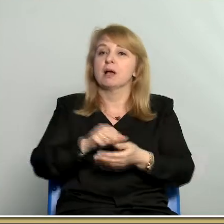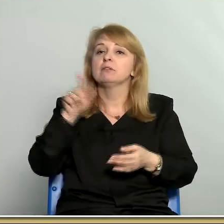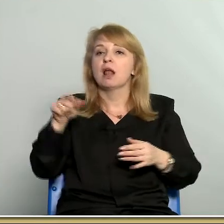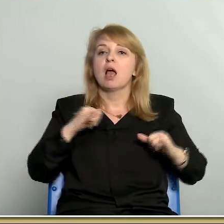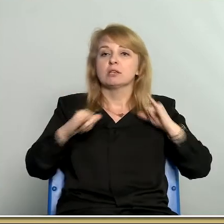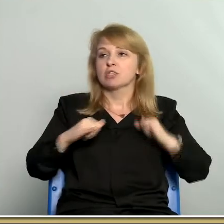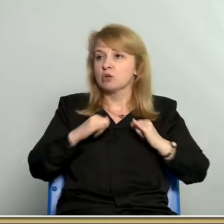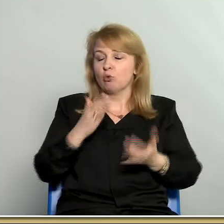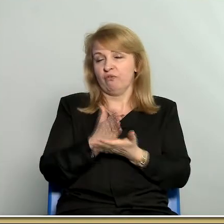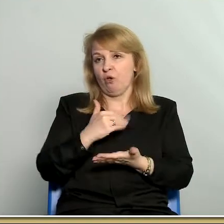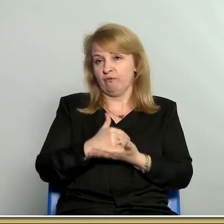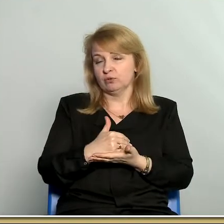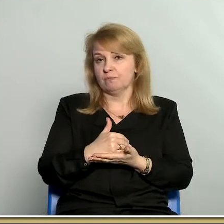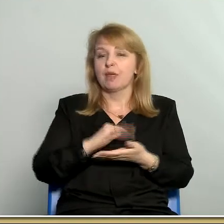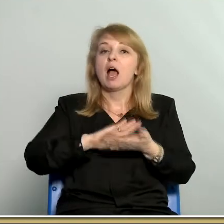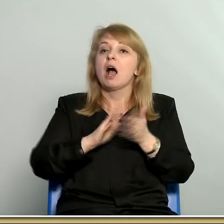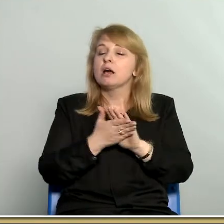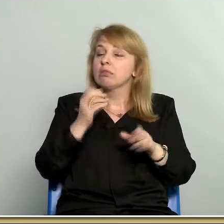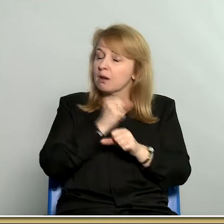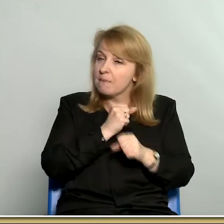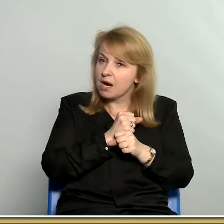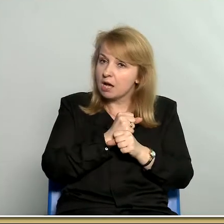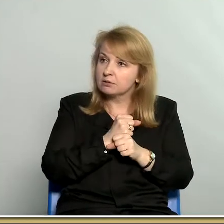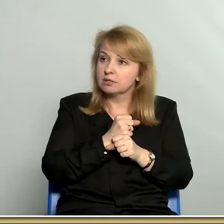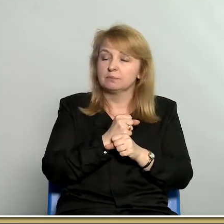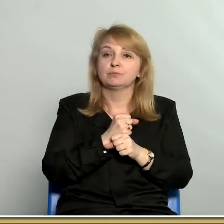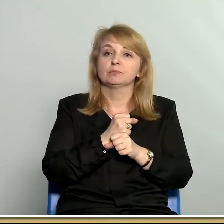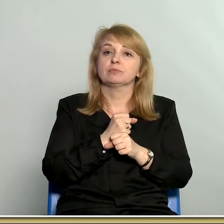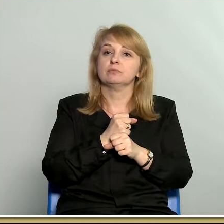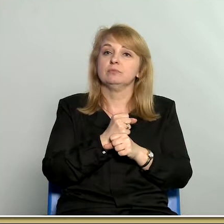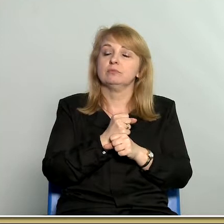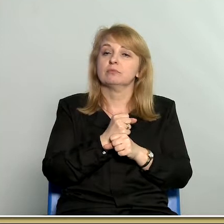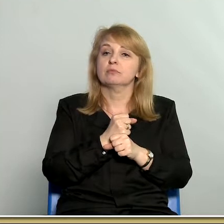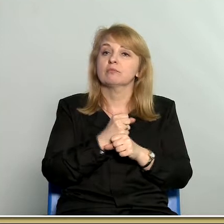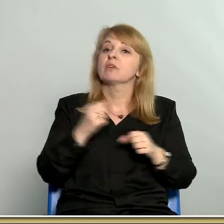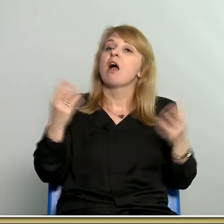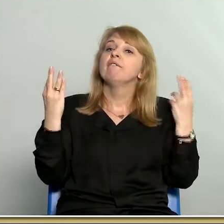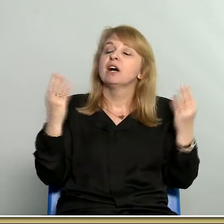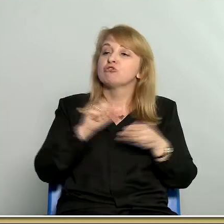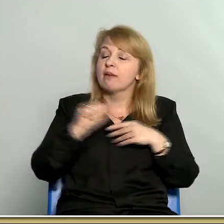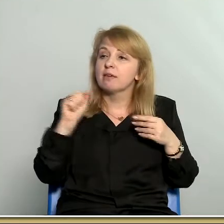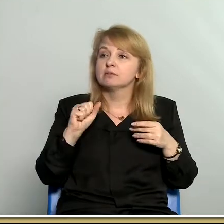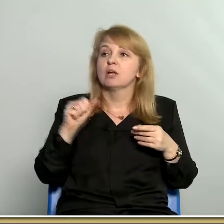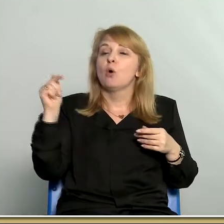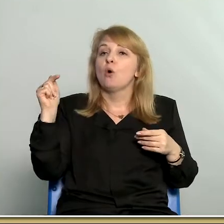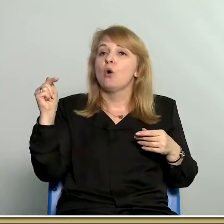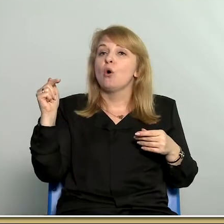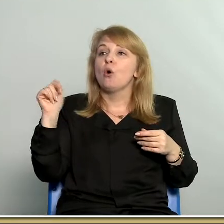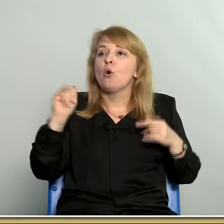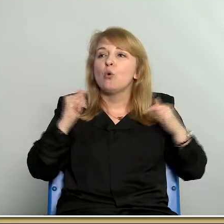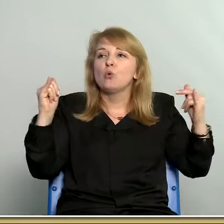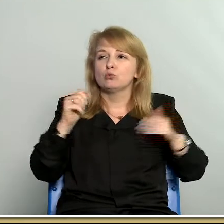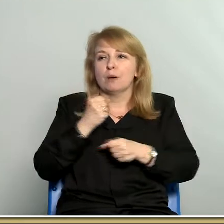Województw. Jeżeli chodzi o rynek pracy, to ważne jest to, że interwencje w tym